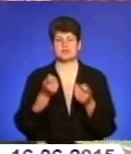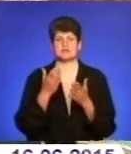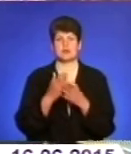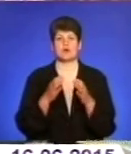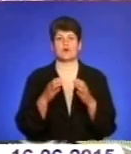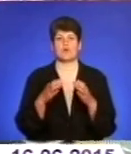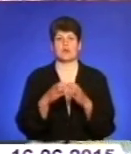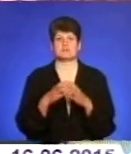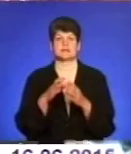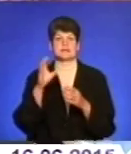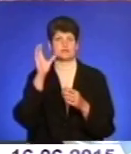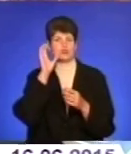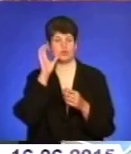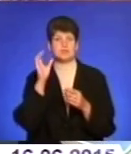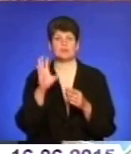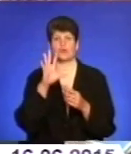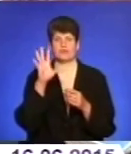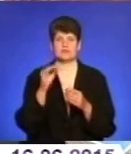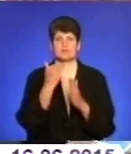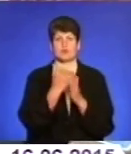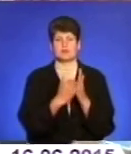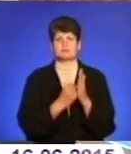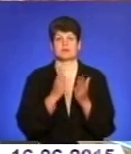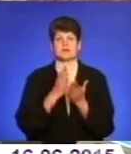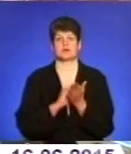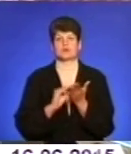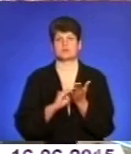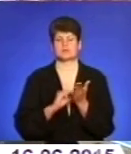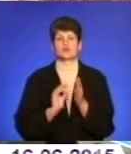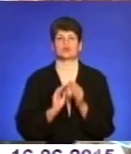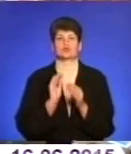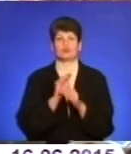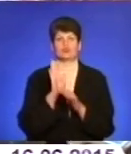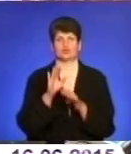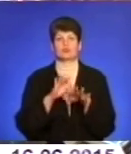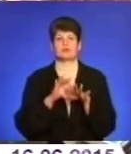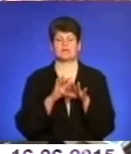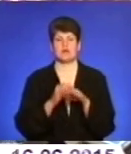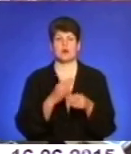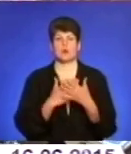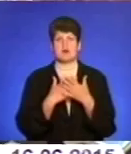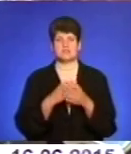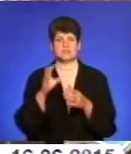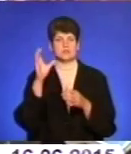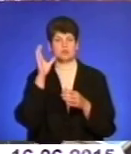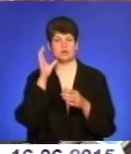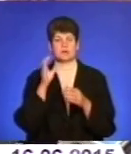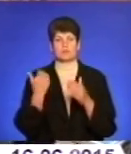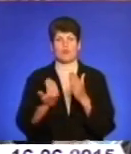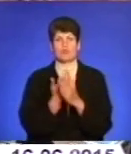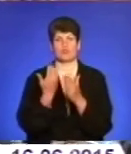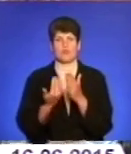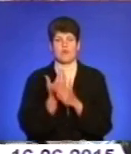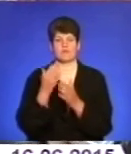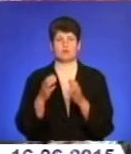консультації по всім громадам, які розписані. Додатково будуть проведені громадські слухання, обговорення по новим громадам,